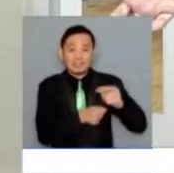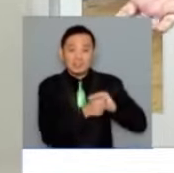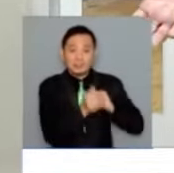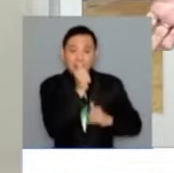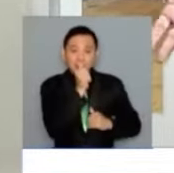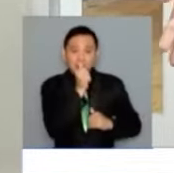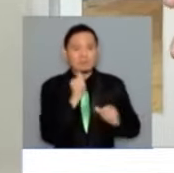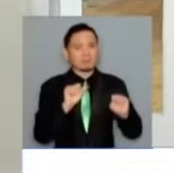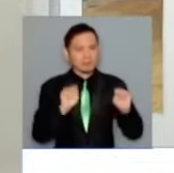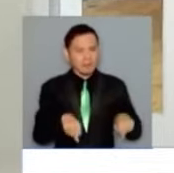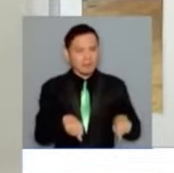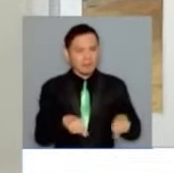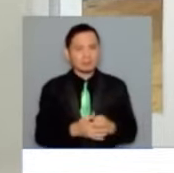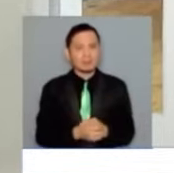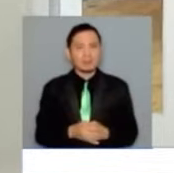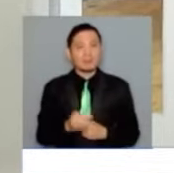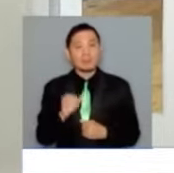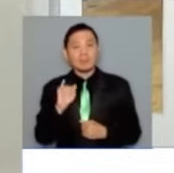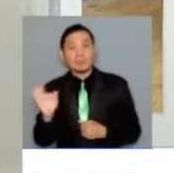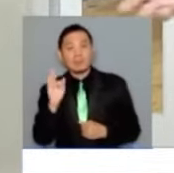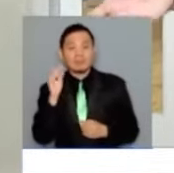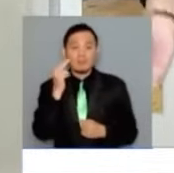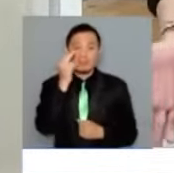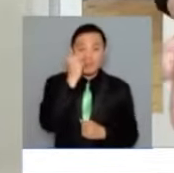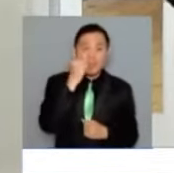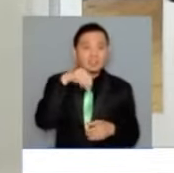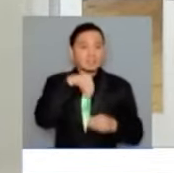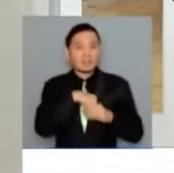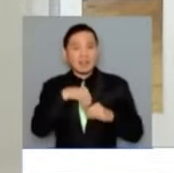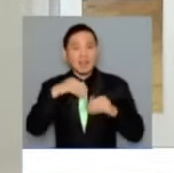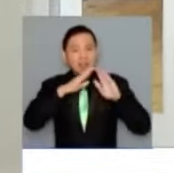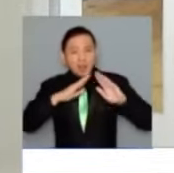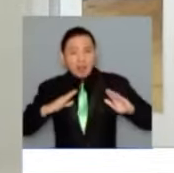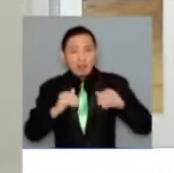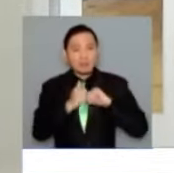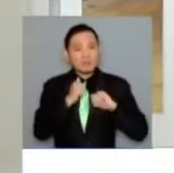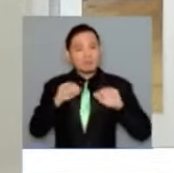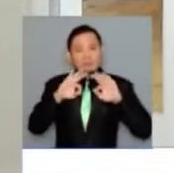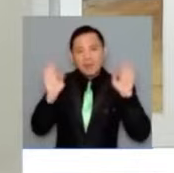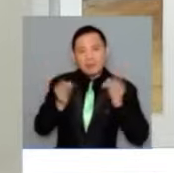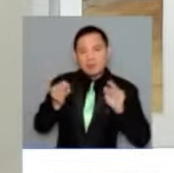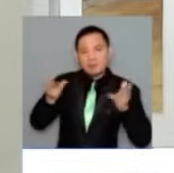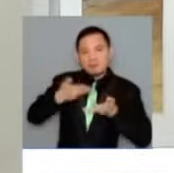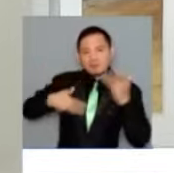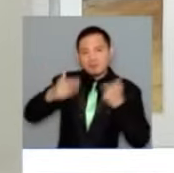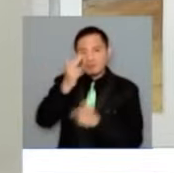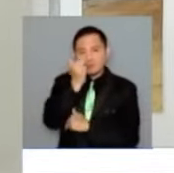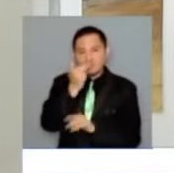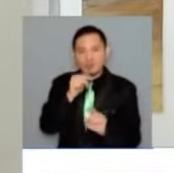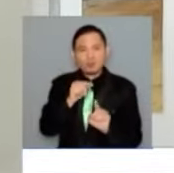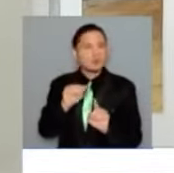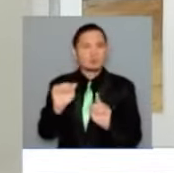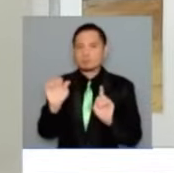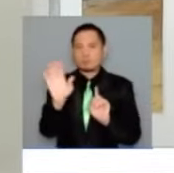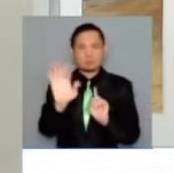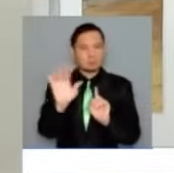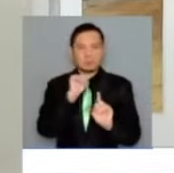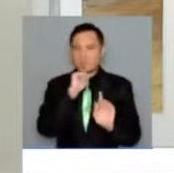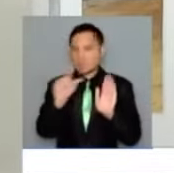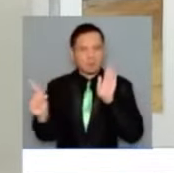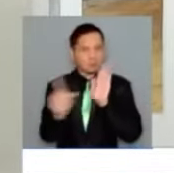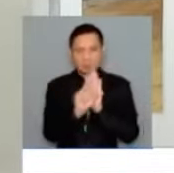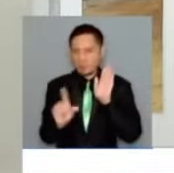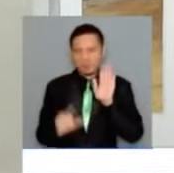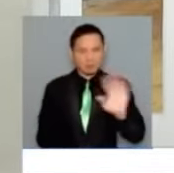So kung ito ay napagkatuwaan sa loob ng bahay at kayo-kayo lamang ang nagkakatuwaan, malamang hindi naman ito saklaw ng krimen sa